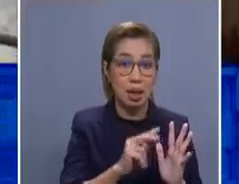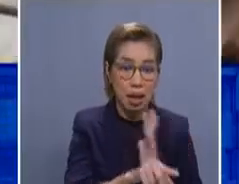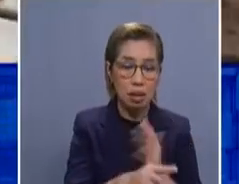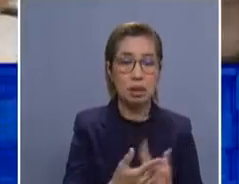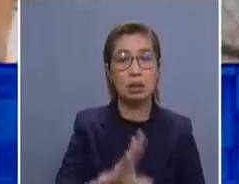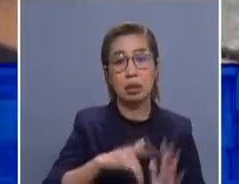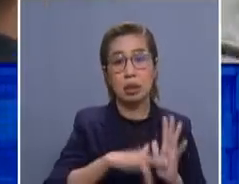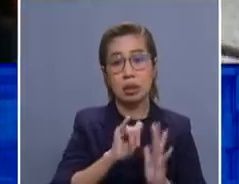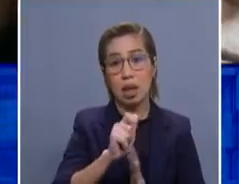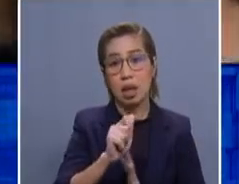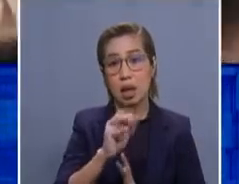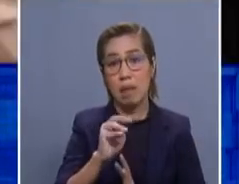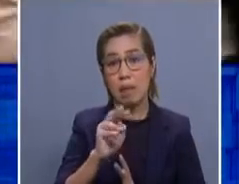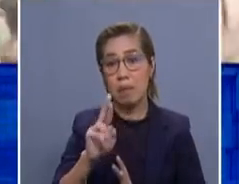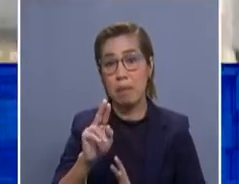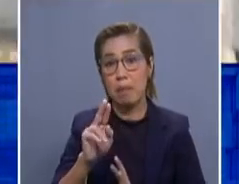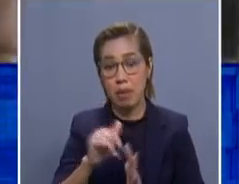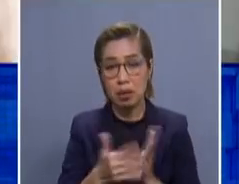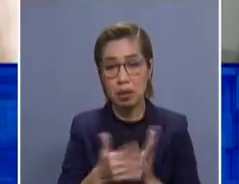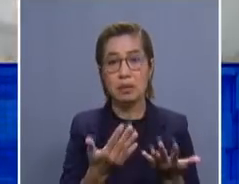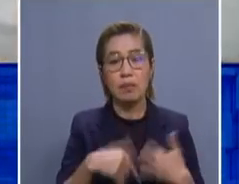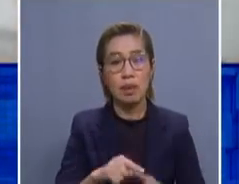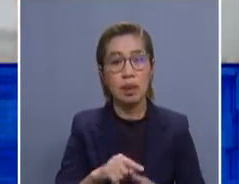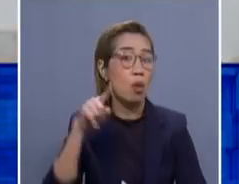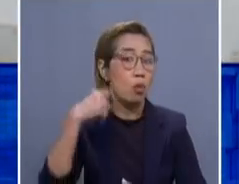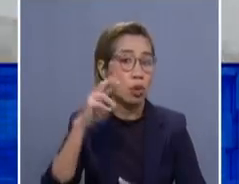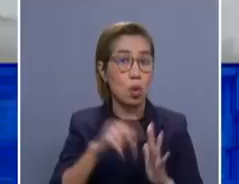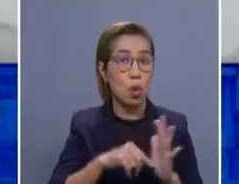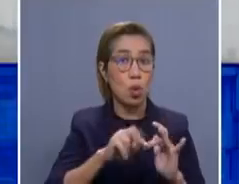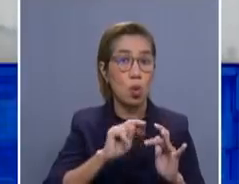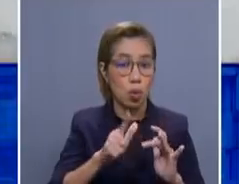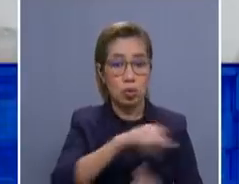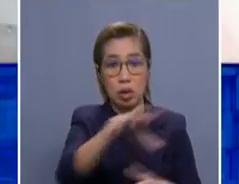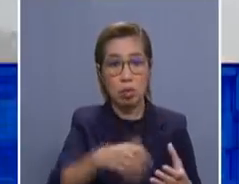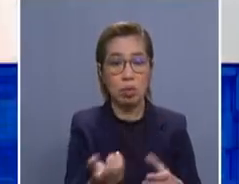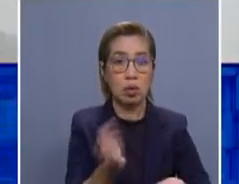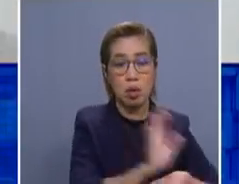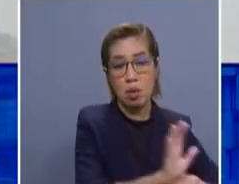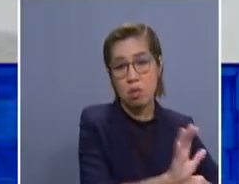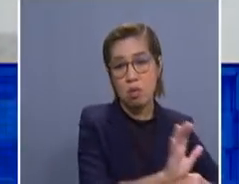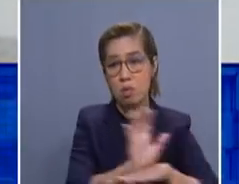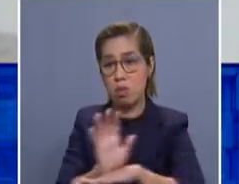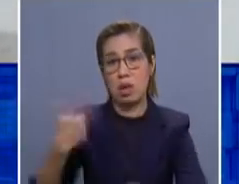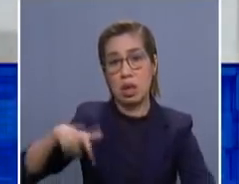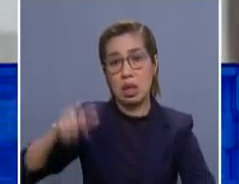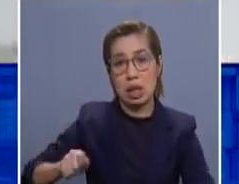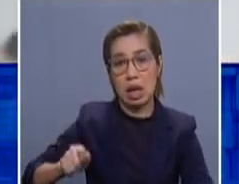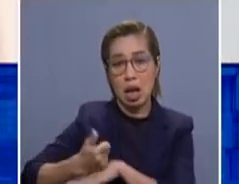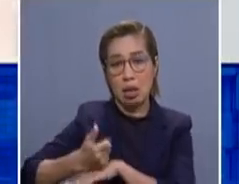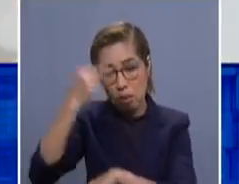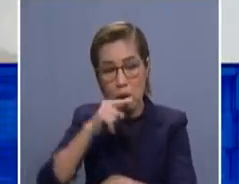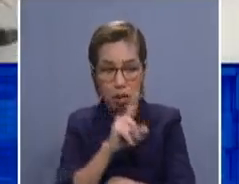โต้นายไชยอมรแก้ววิบูลย์พันธุ์หรือว่าแอนนี่และรุ้งปนัสยามาที่ศาลอาญาคะหลังจากศาลนัดล้อมตรวจ